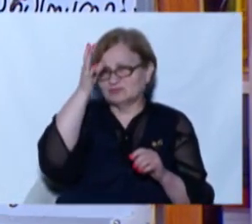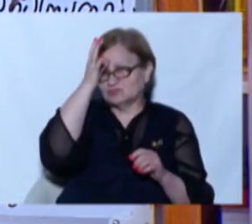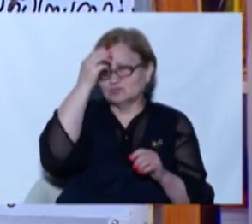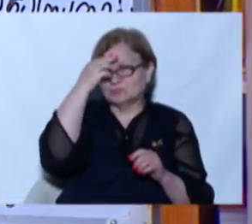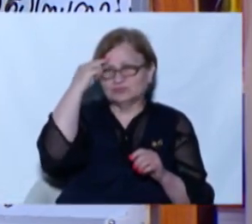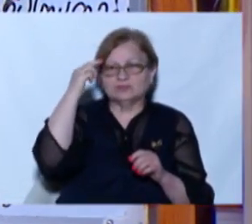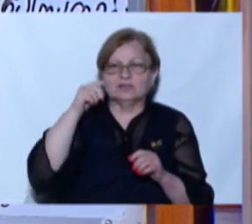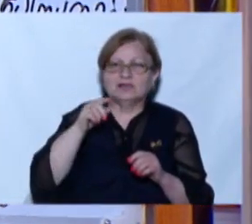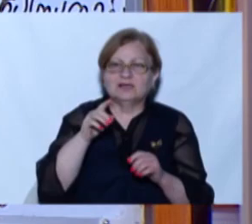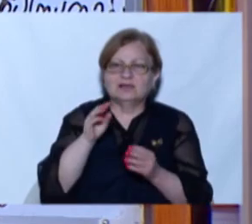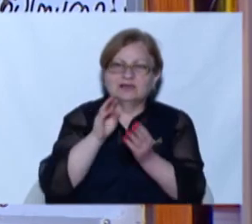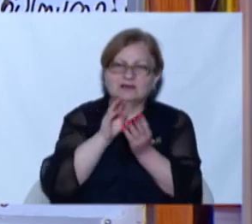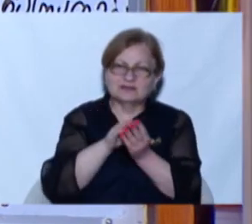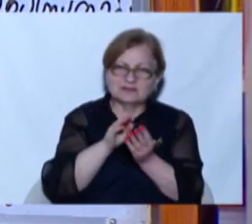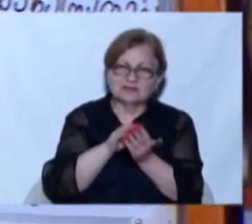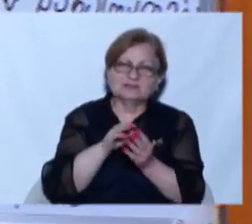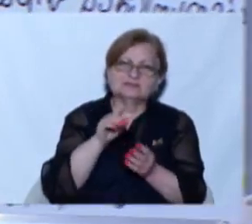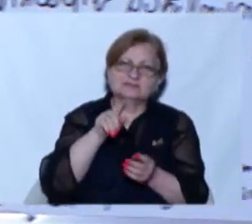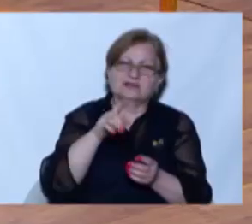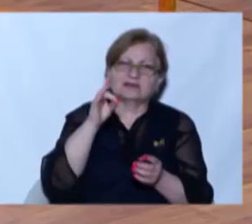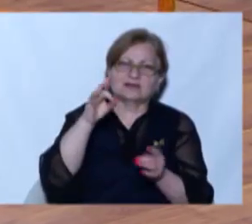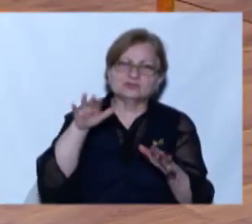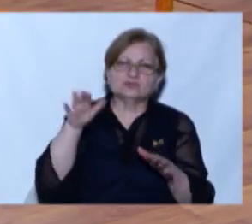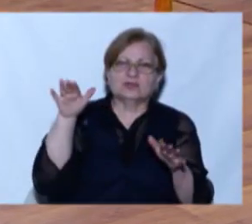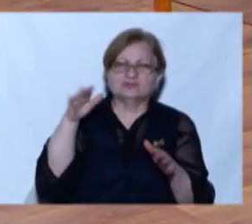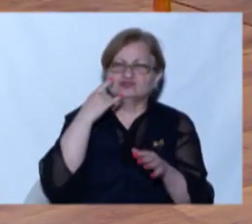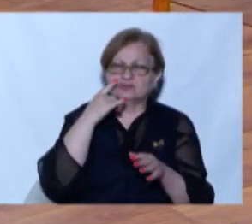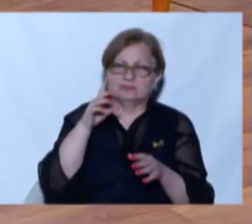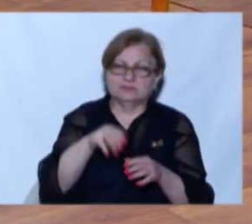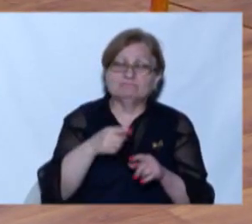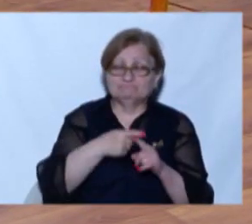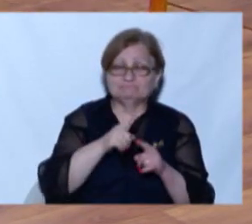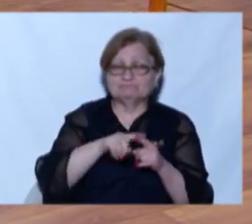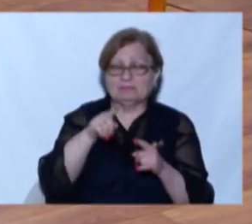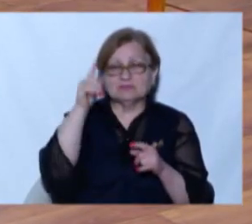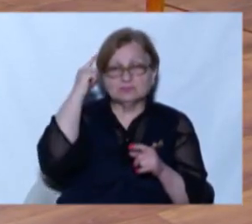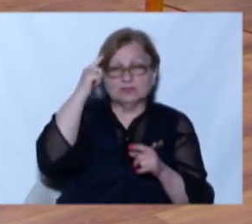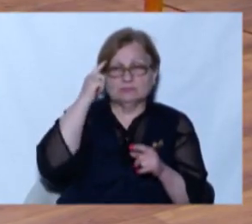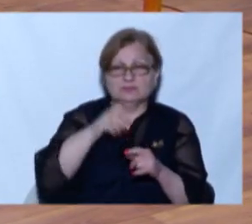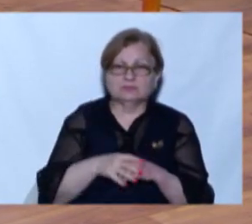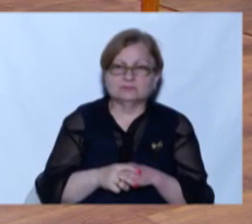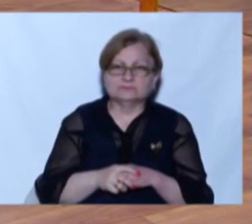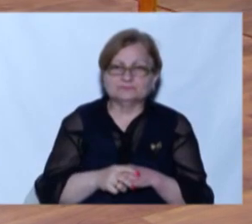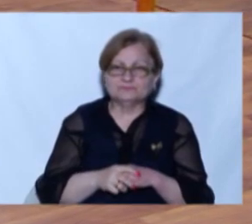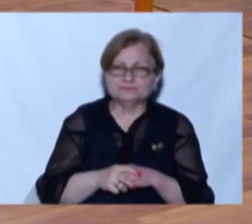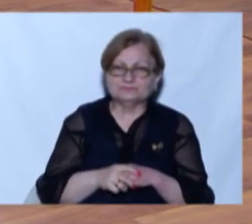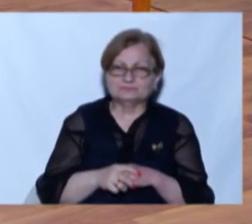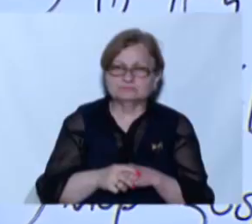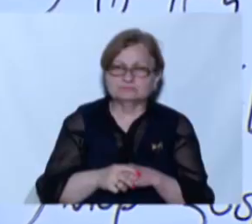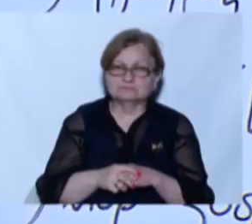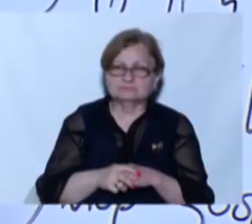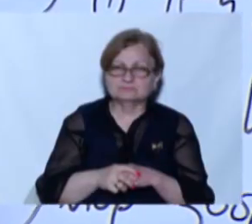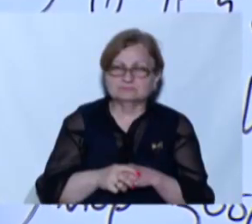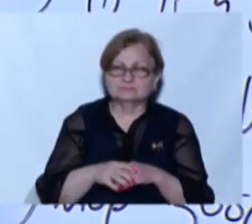საფლავი, რეზო და ჩიტები. აი დავფიქრდეთ ამ ფრაზებზე და მოდით